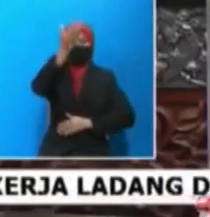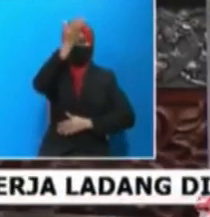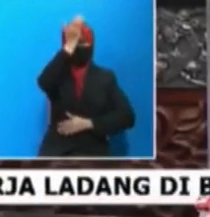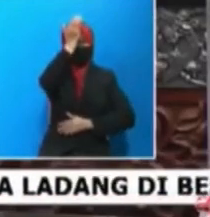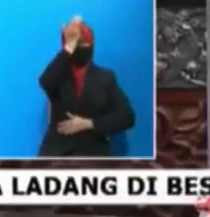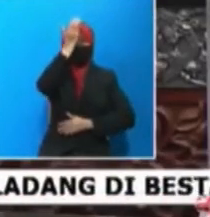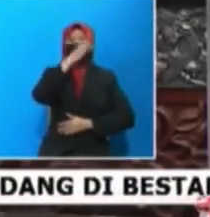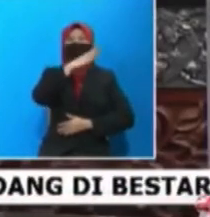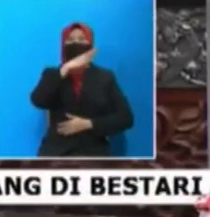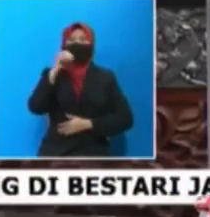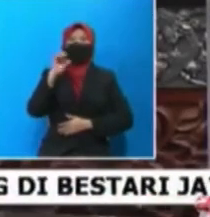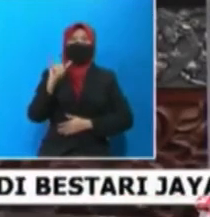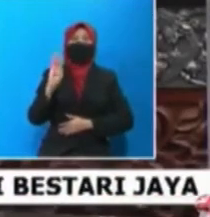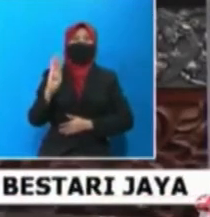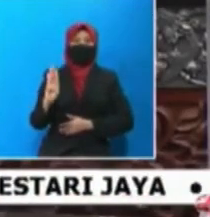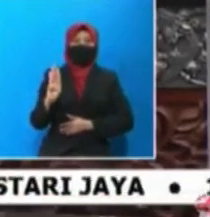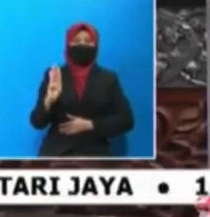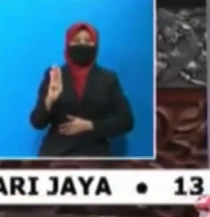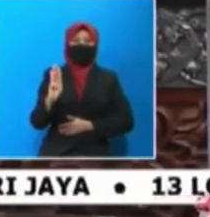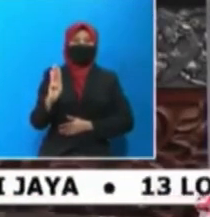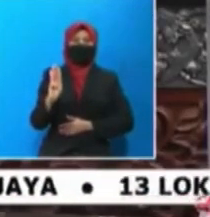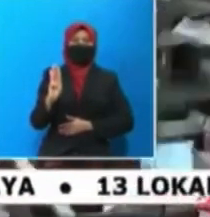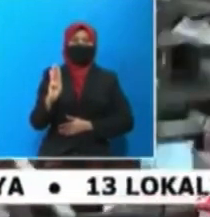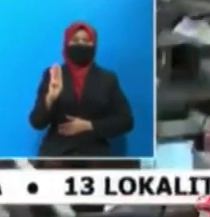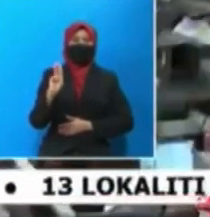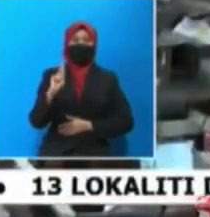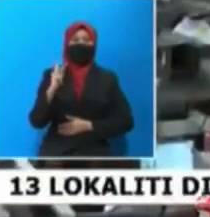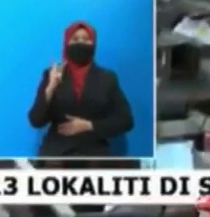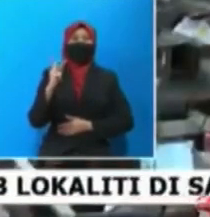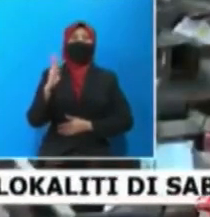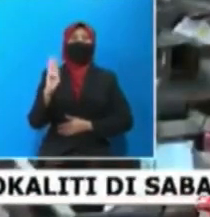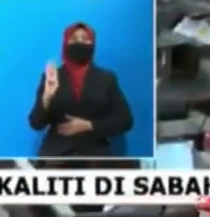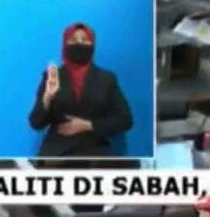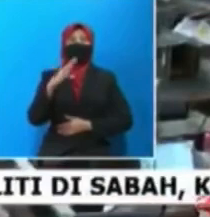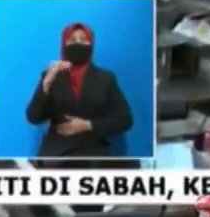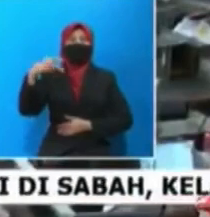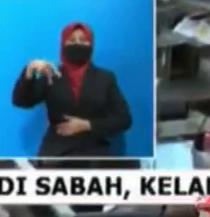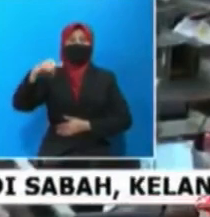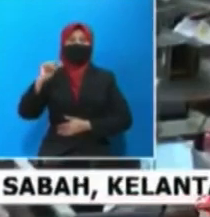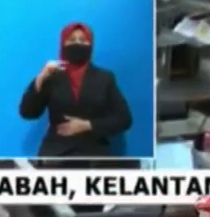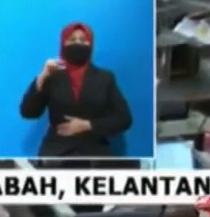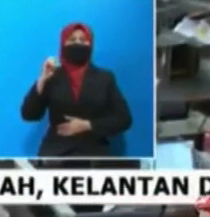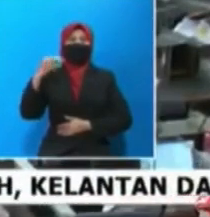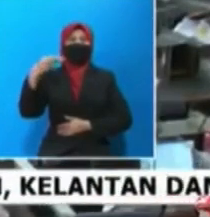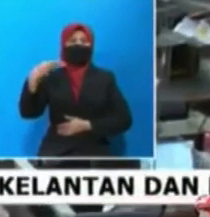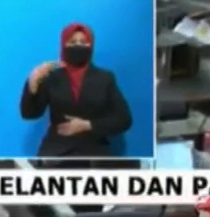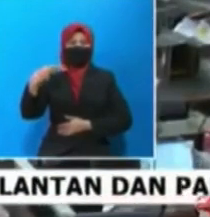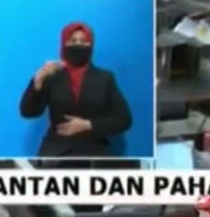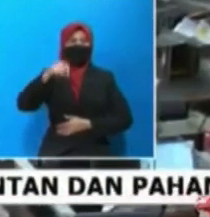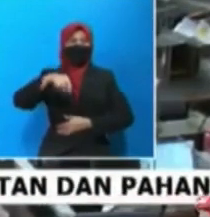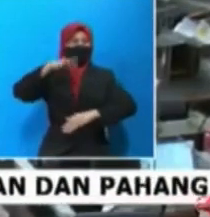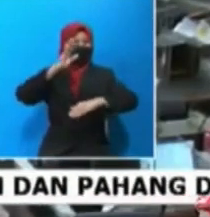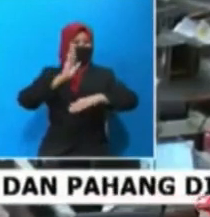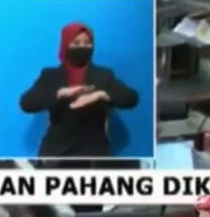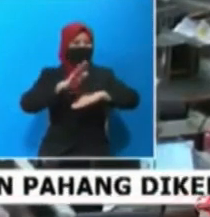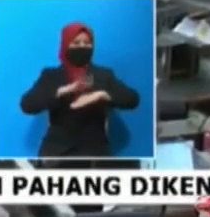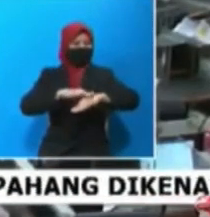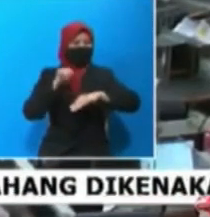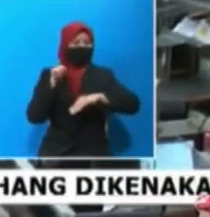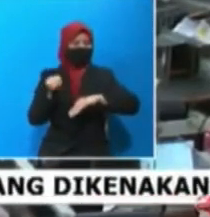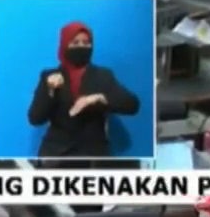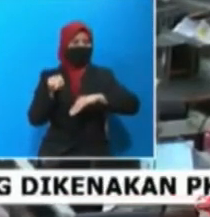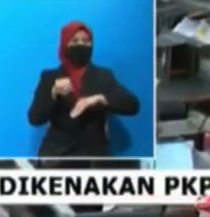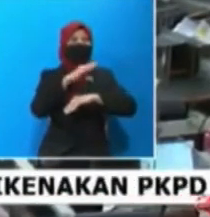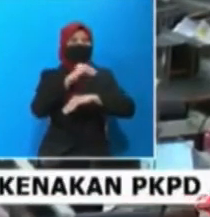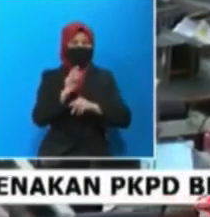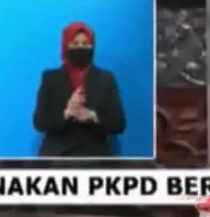Yang Berhormat Kota Baru dan juga Yang Berhormat Paguh. Perlu diberi amaran sekeras-kerasnya dan membenarkan